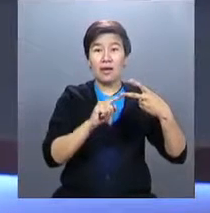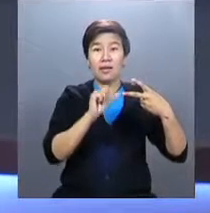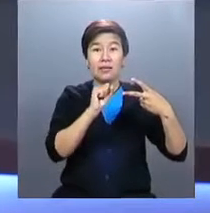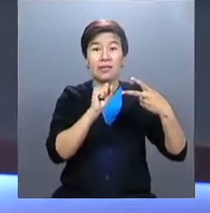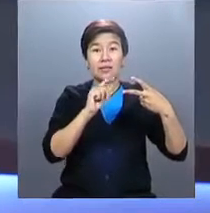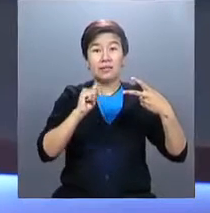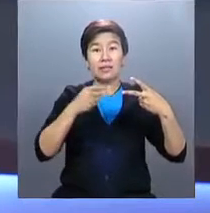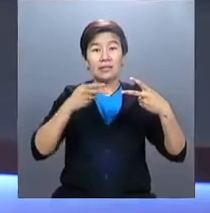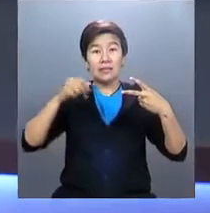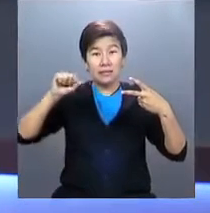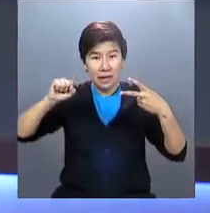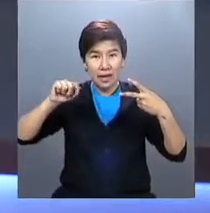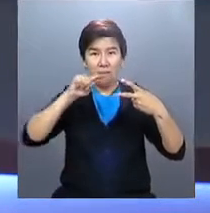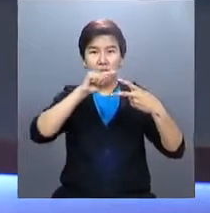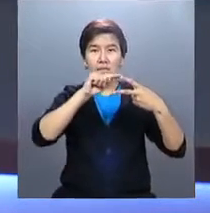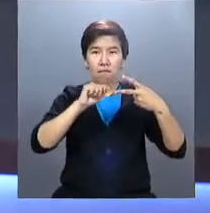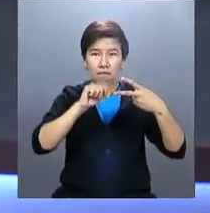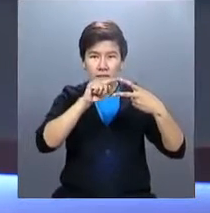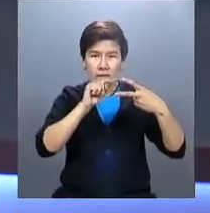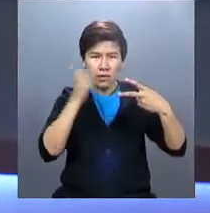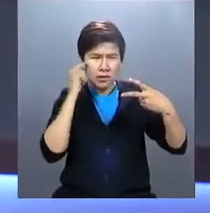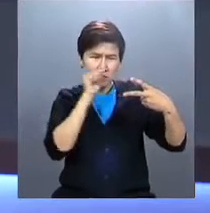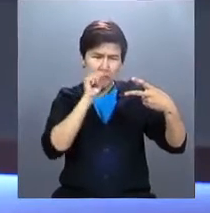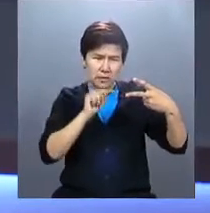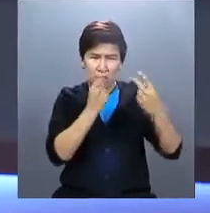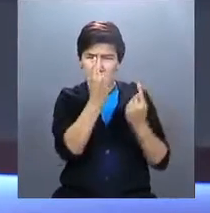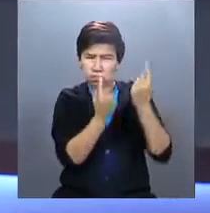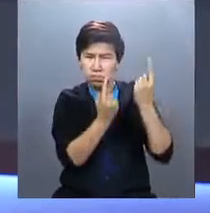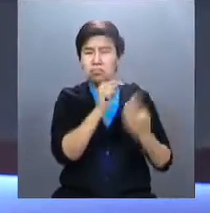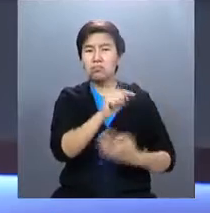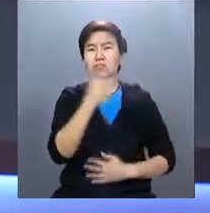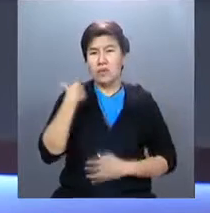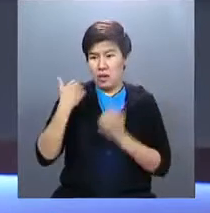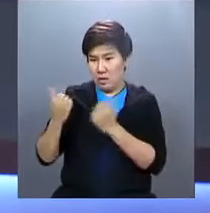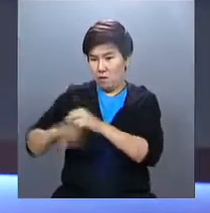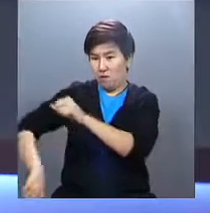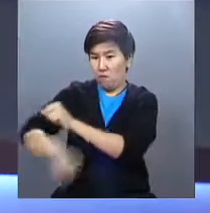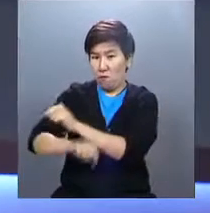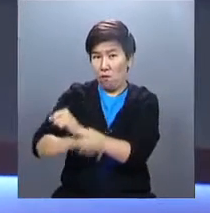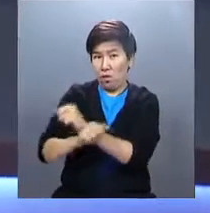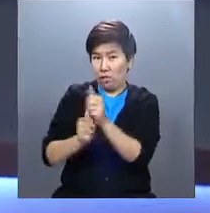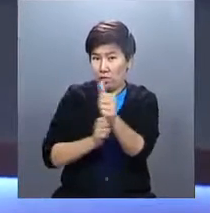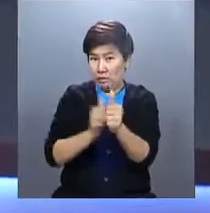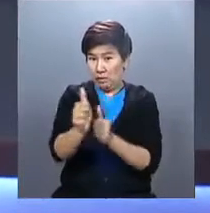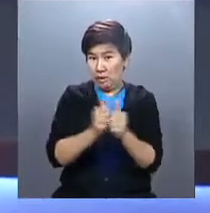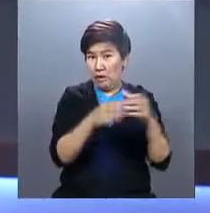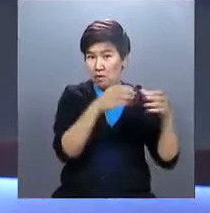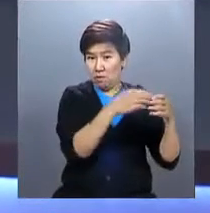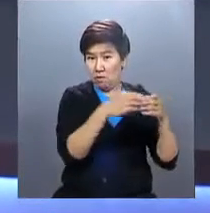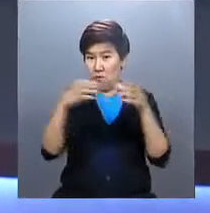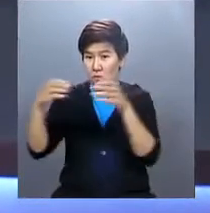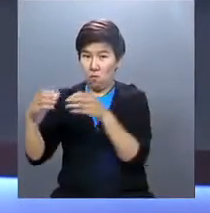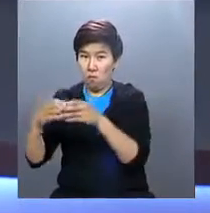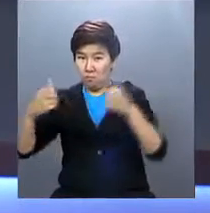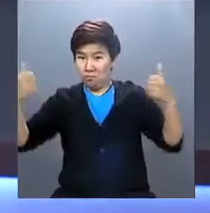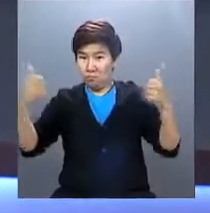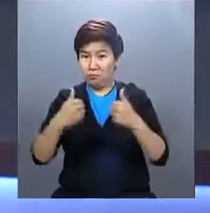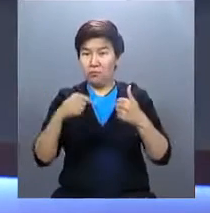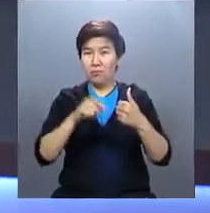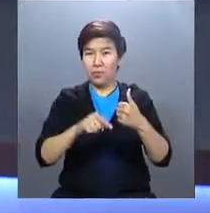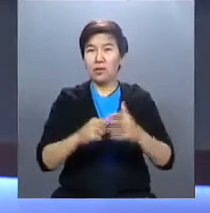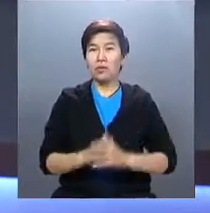กรรมปกติทุกปีกลายเป็นกิจกรรมที่มีสีสันมากขึ้นทันทีเมื่อหนึ่งในทีม VIP จปร.ค่ะที่เป็นทีมคู่แข่งกับสื่อมว